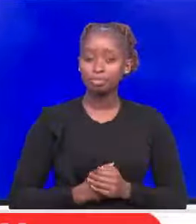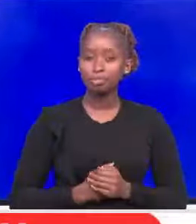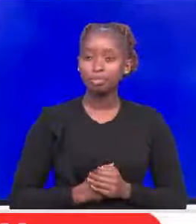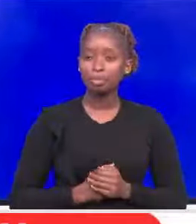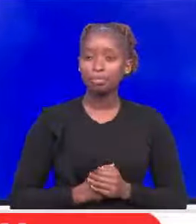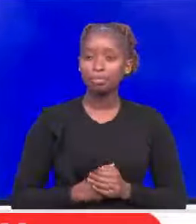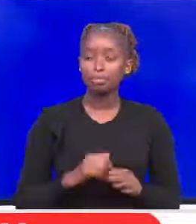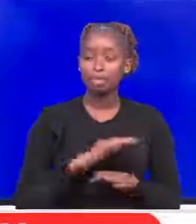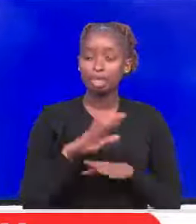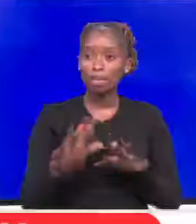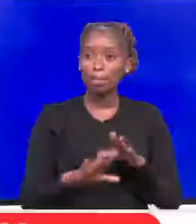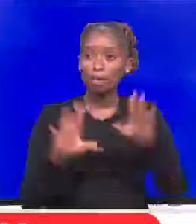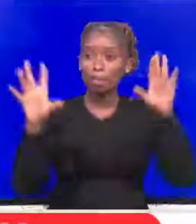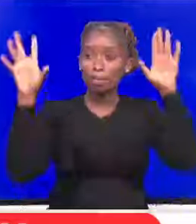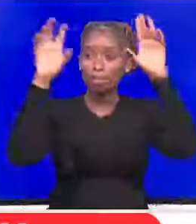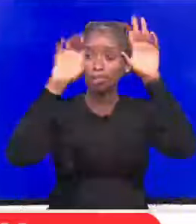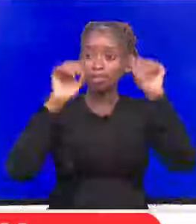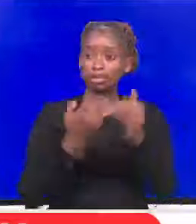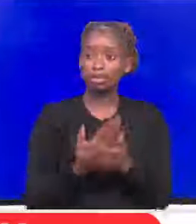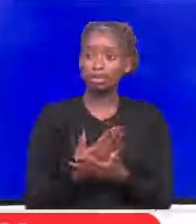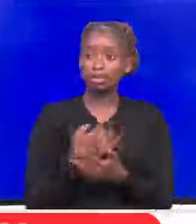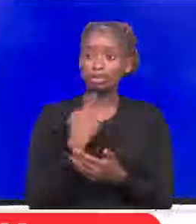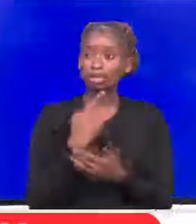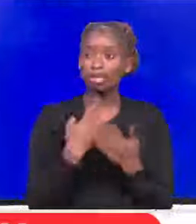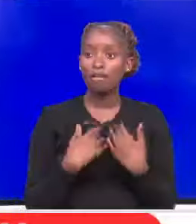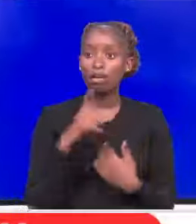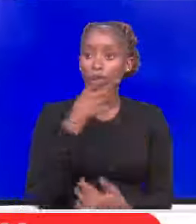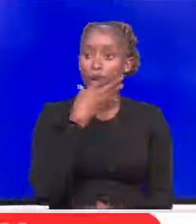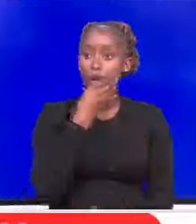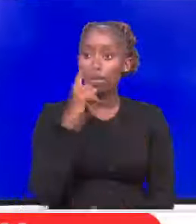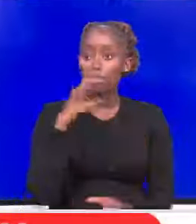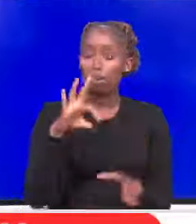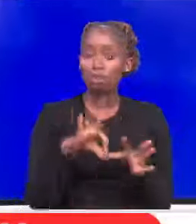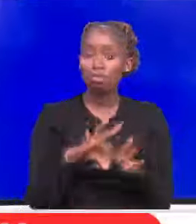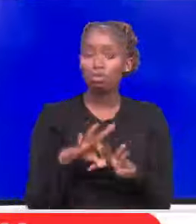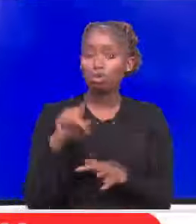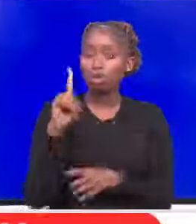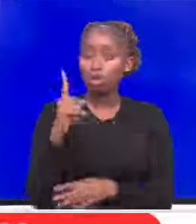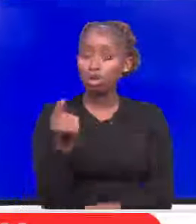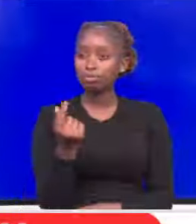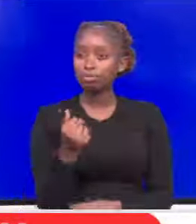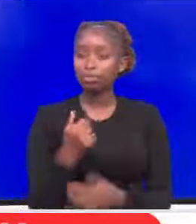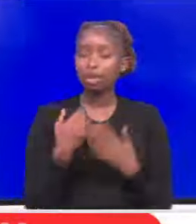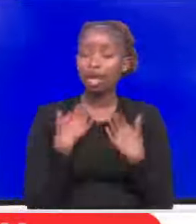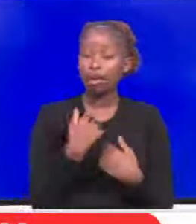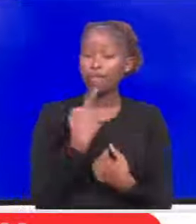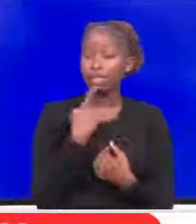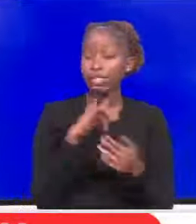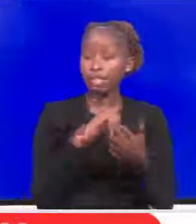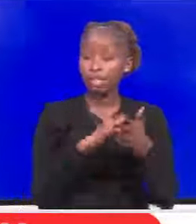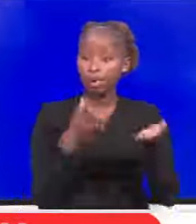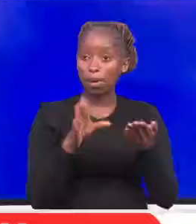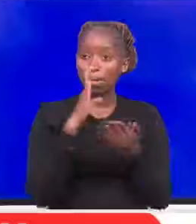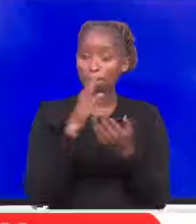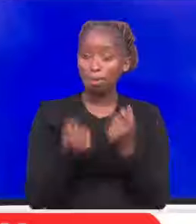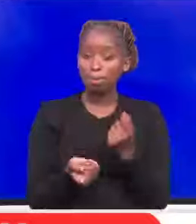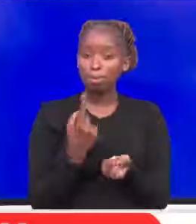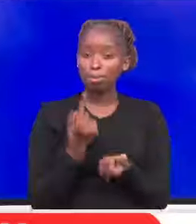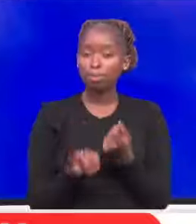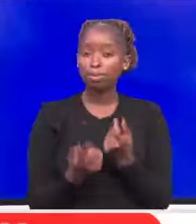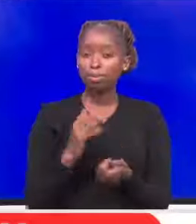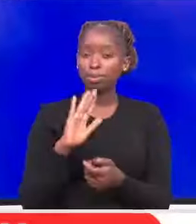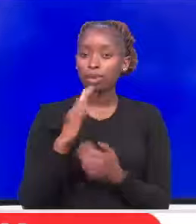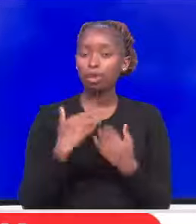Rigathi Gachagua kwamba mtu mmoja kura moja shilingi moja, wakidai mfumo huo utazua ama utaleta